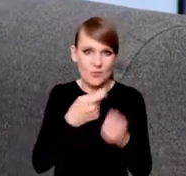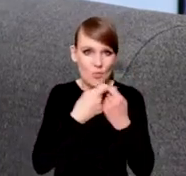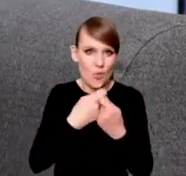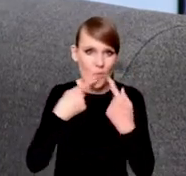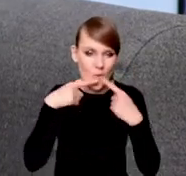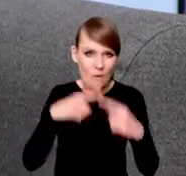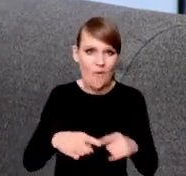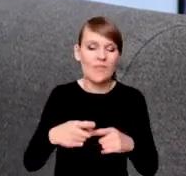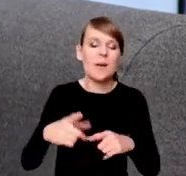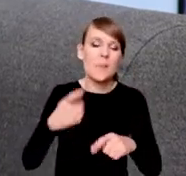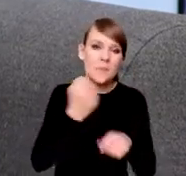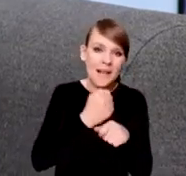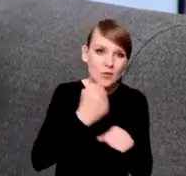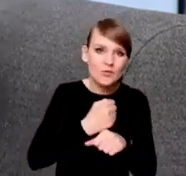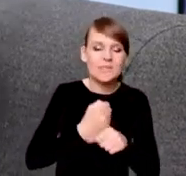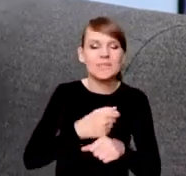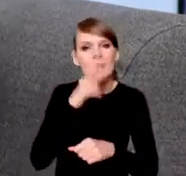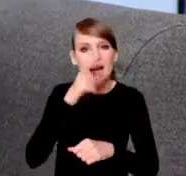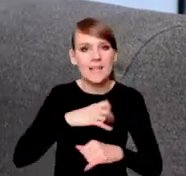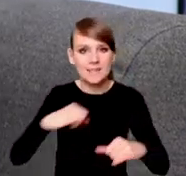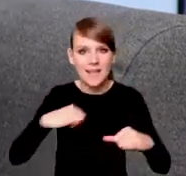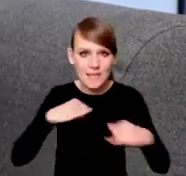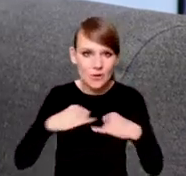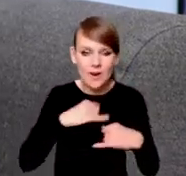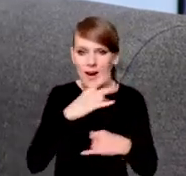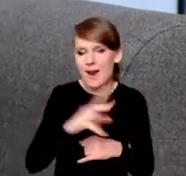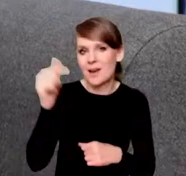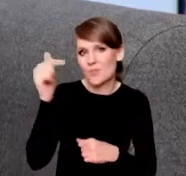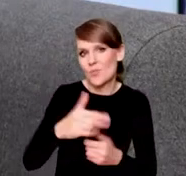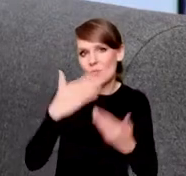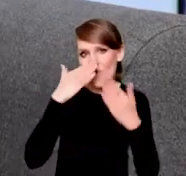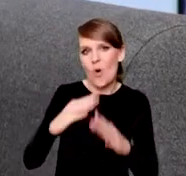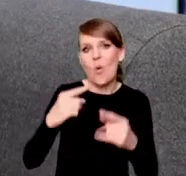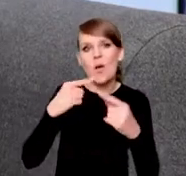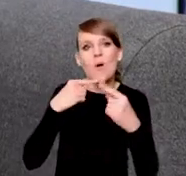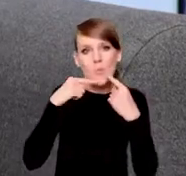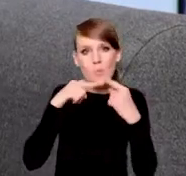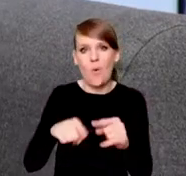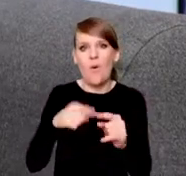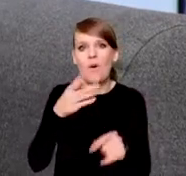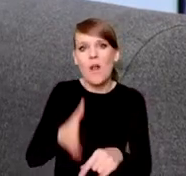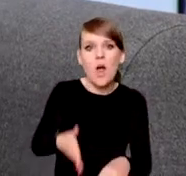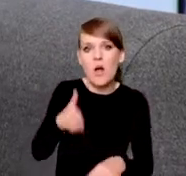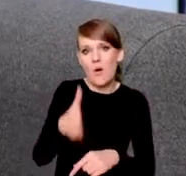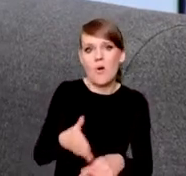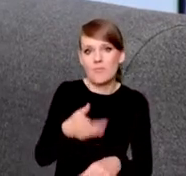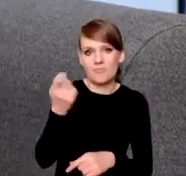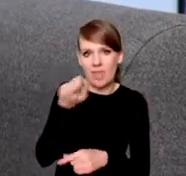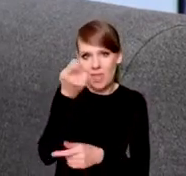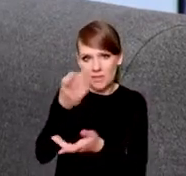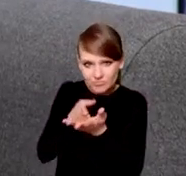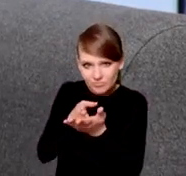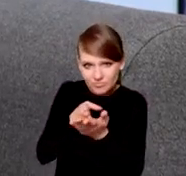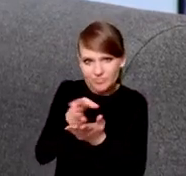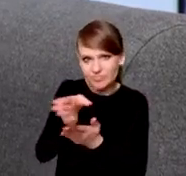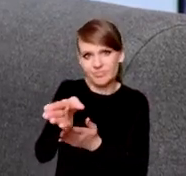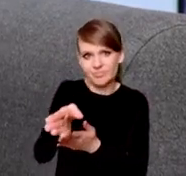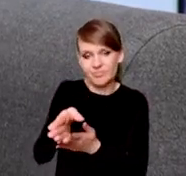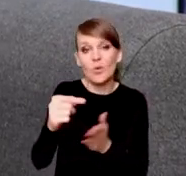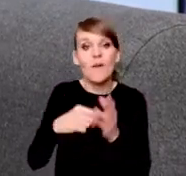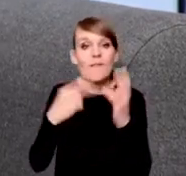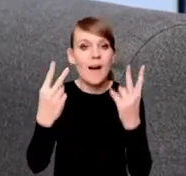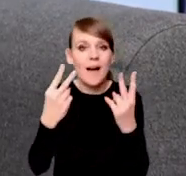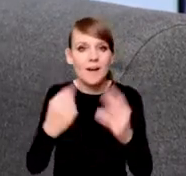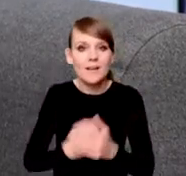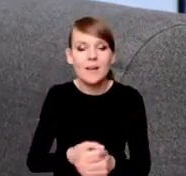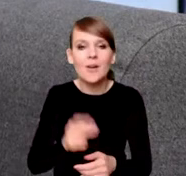studenci, odpowiedzialność za kierunek, w jakim jedzie ta lokomotywa. I tu jest właśnie kluczowe. Kto ma wytoczyć